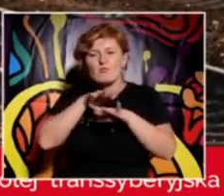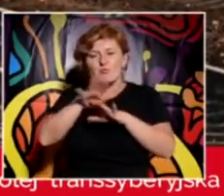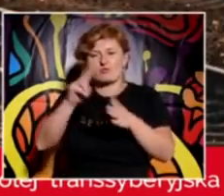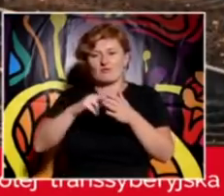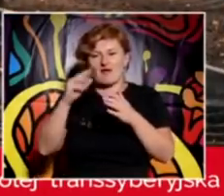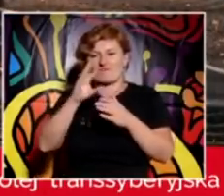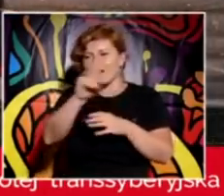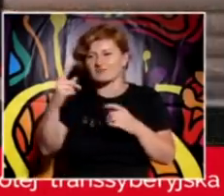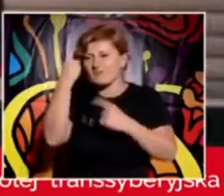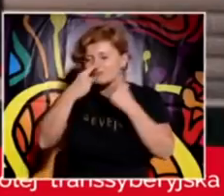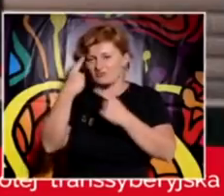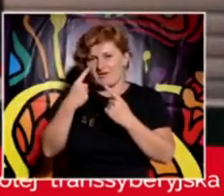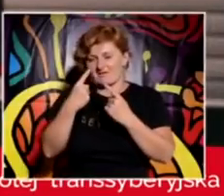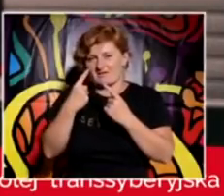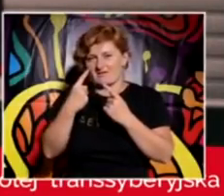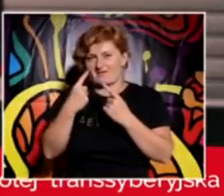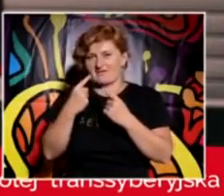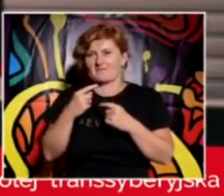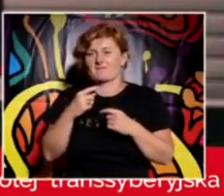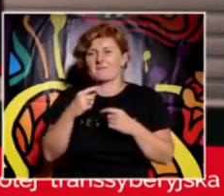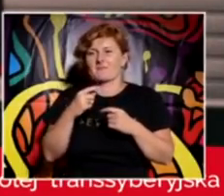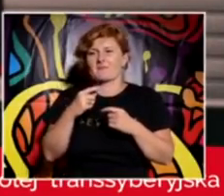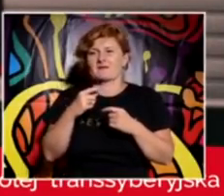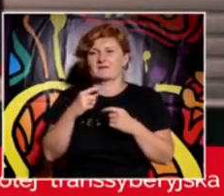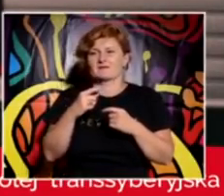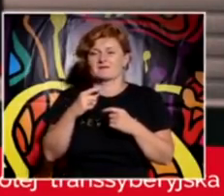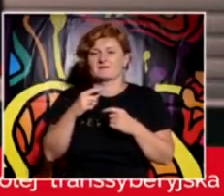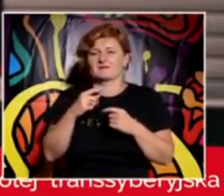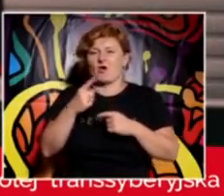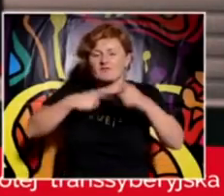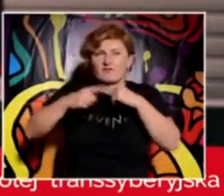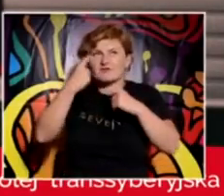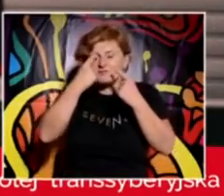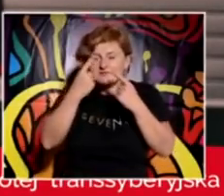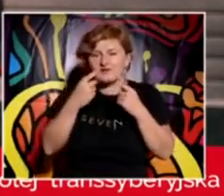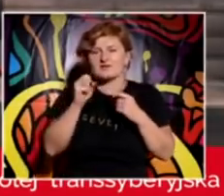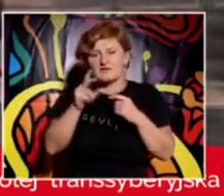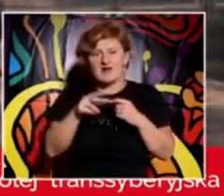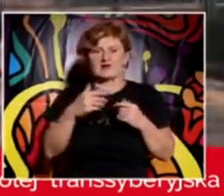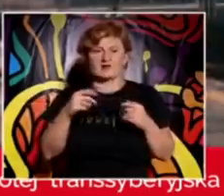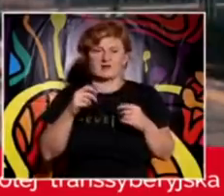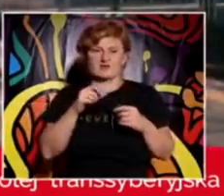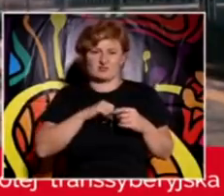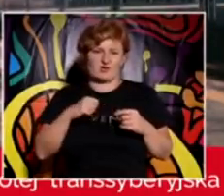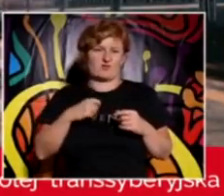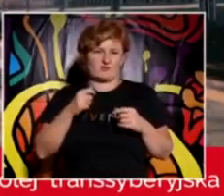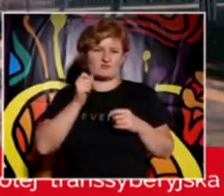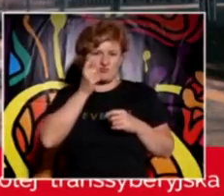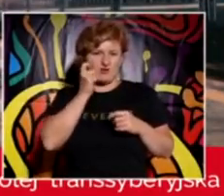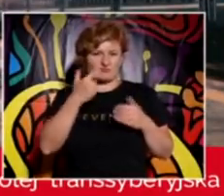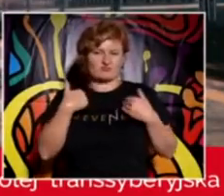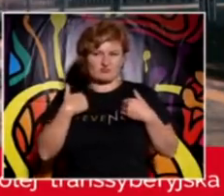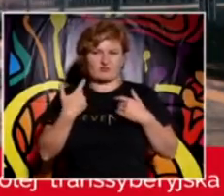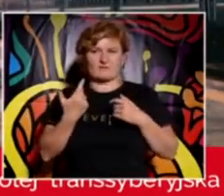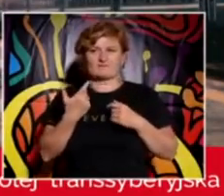tego świata? Sabina? Zdecydowanie. Chyba takim, to się w ogóle dzieje zawsze i codziennie, ale takim spotkaniem,